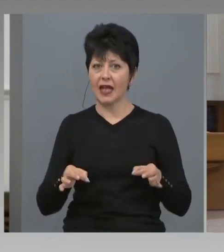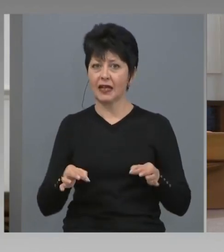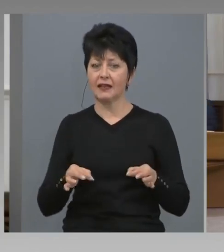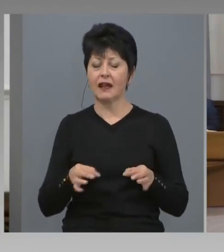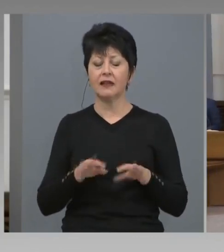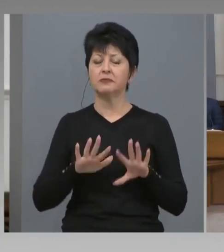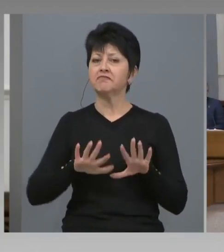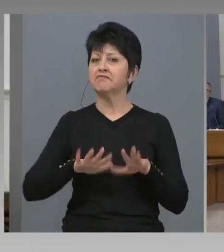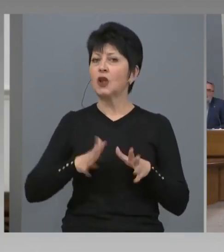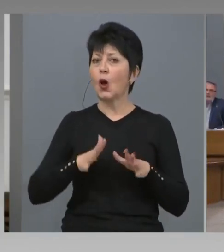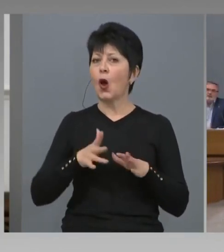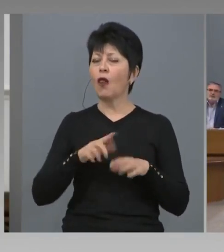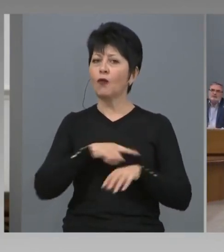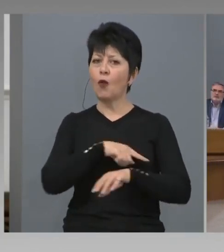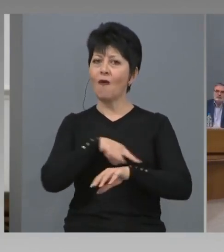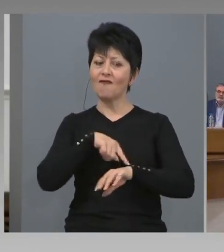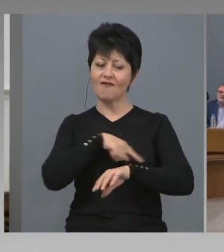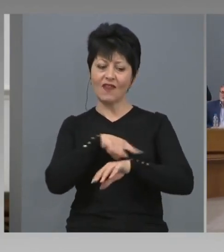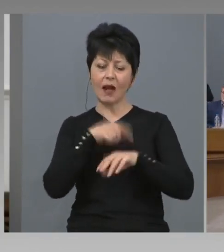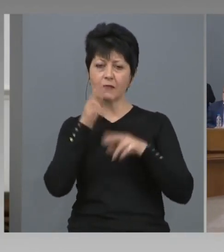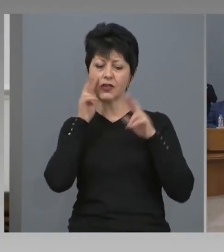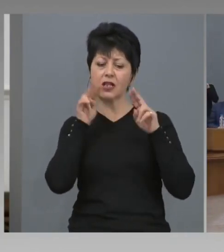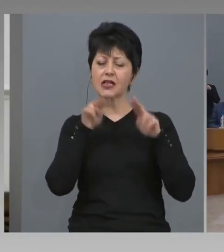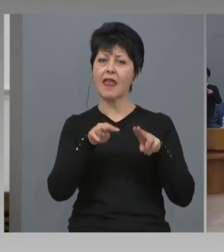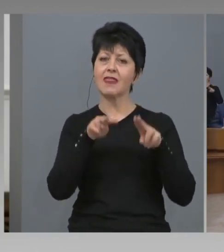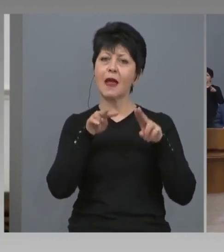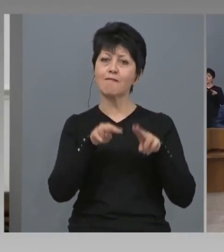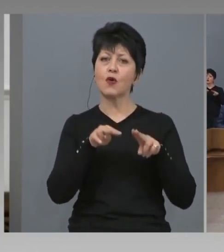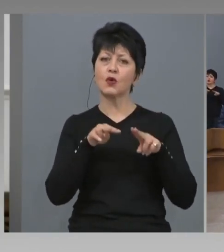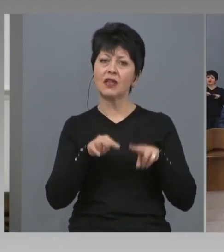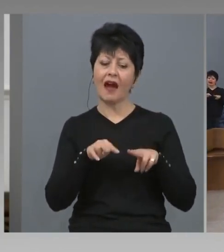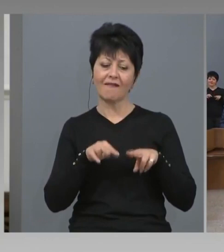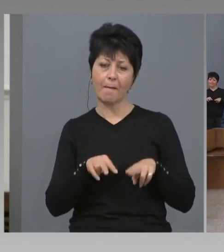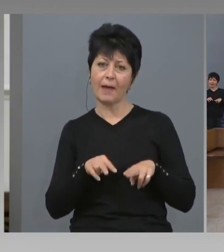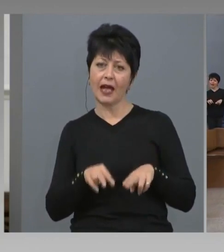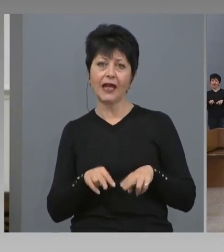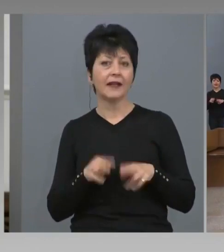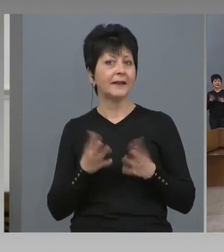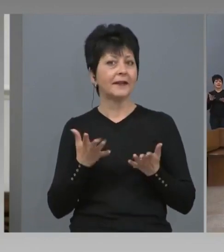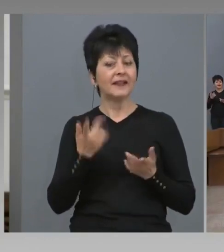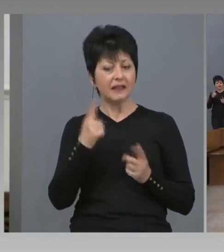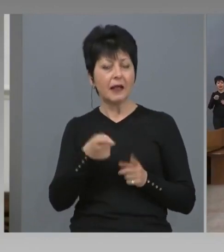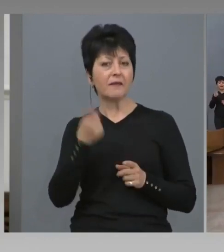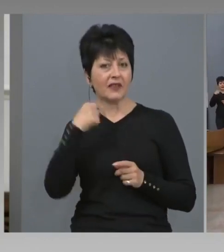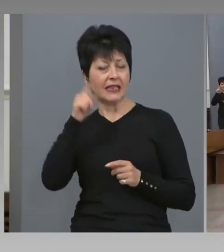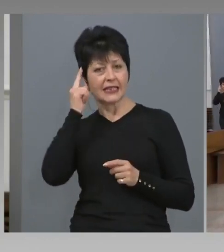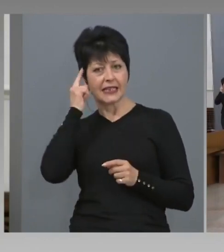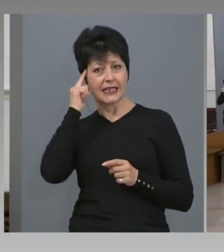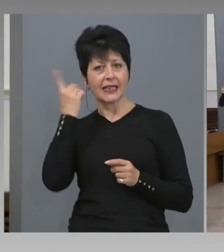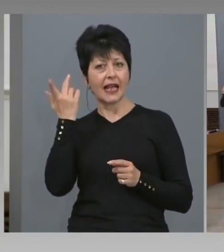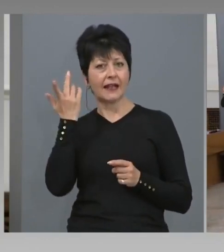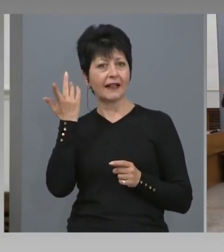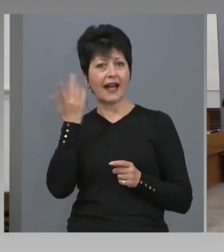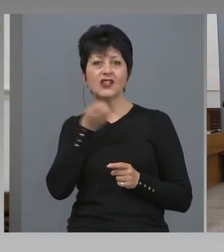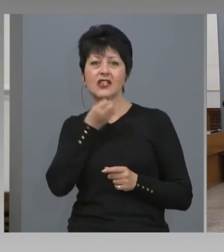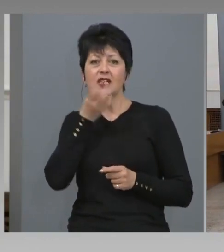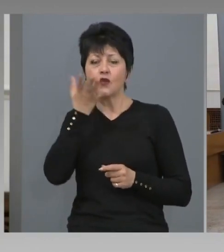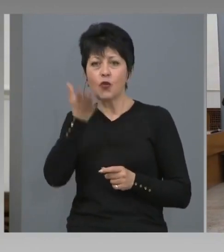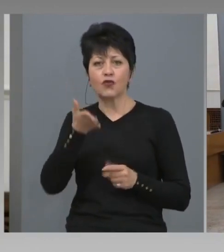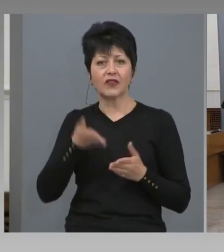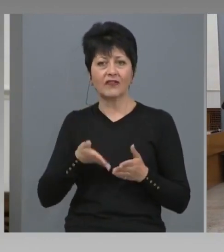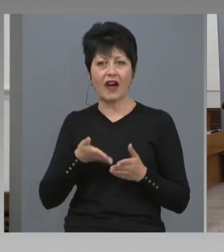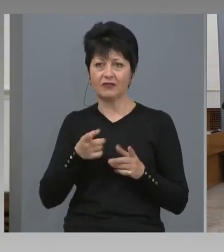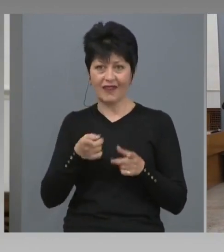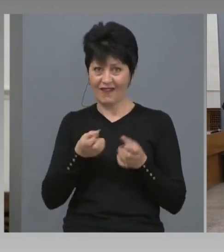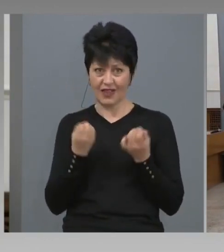време ще се наблюдават, дали ще има този йо-йо ефект? Да се знае, да има някаква предсказуемост в това, което ще се случва от тук нататък. Възможно ли е да се